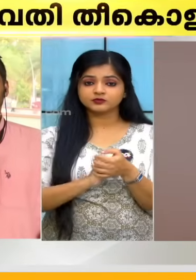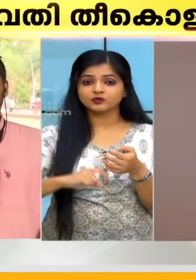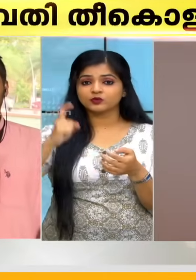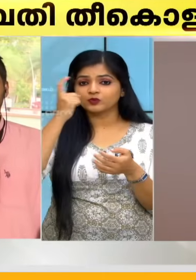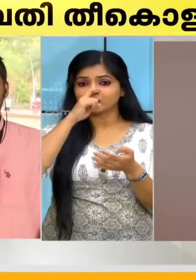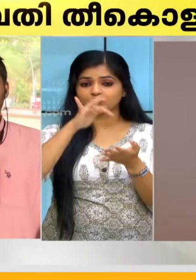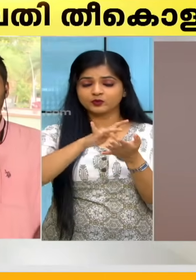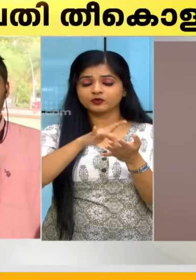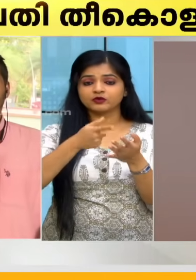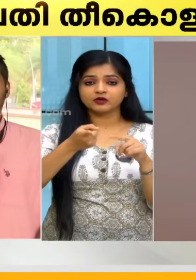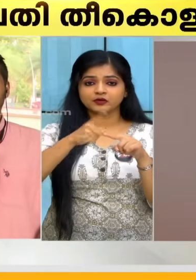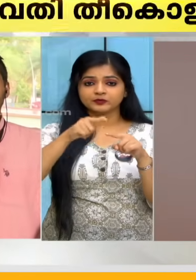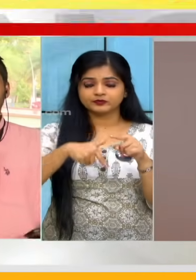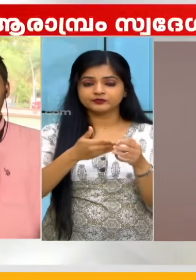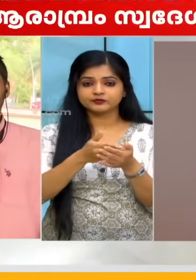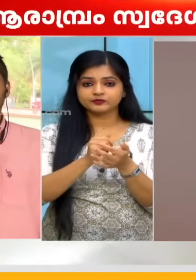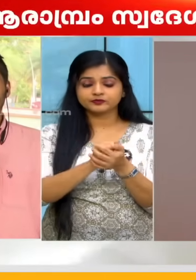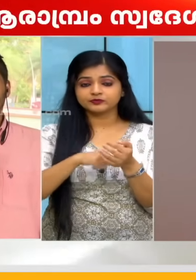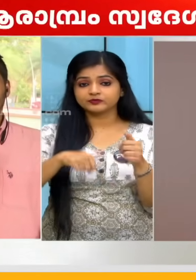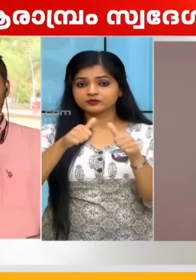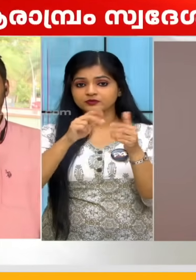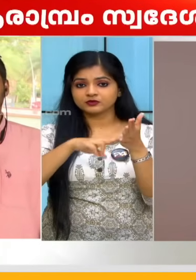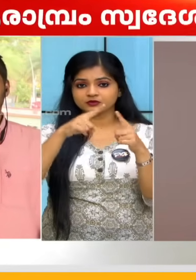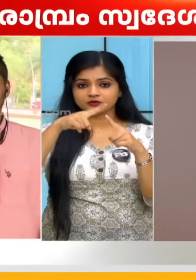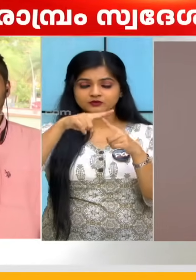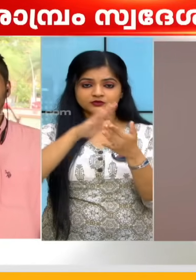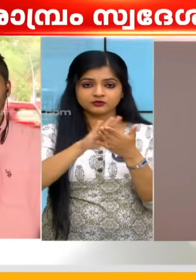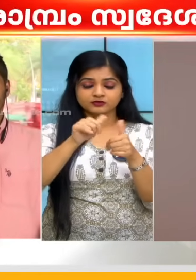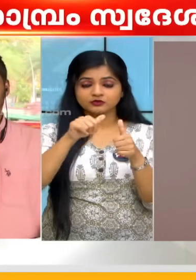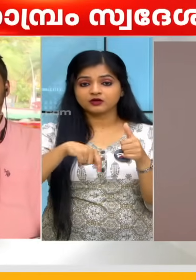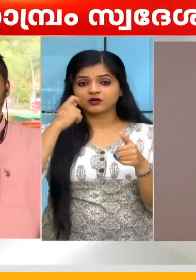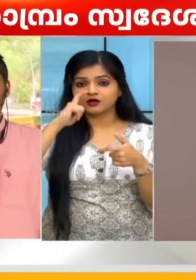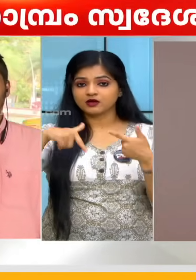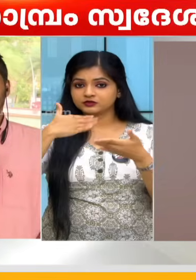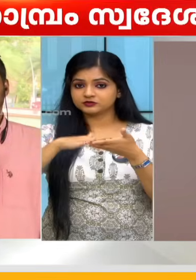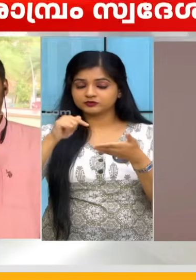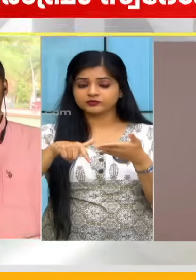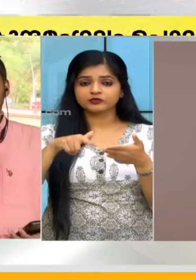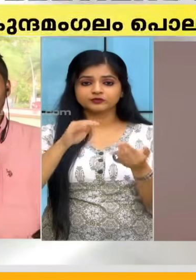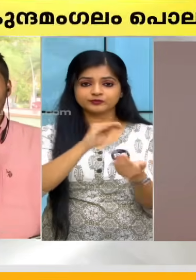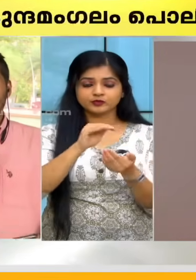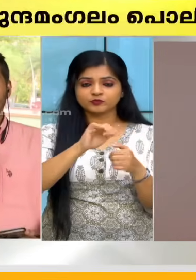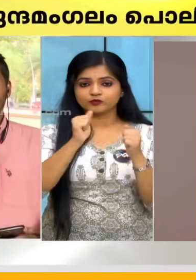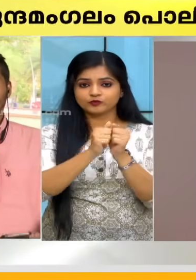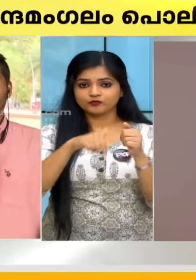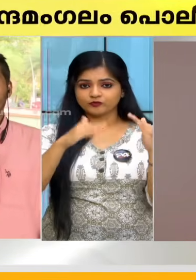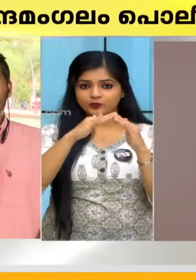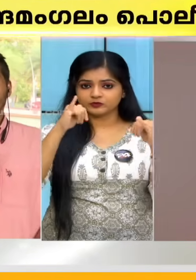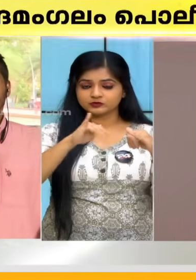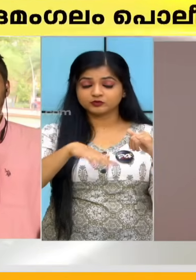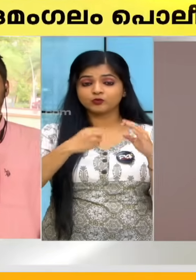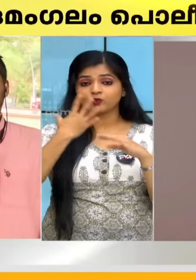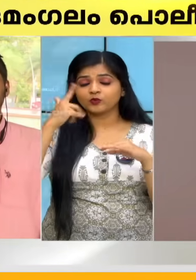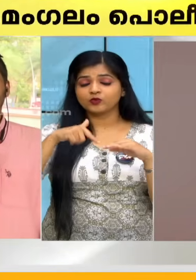ഈ ദാരുണമായ സംഭവം നടക്കുന്നത്. ഈ അനിതയും ഭർത്താവും കുഞ്ഞും ആണ് ഈ വീട്ടിൽ താമസിച്ചിരുന്നത്. രാവിലെ ഭർത്താവ് പുറത്തുപോയ